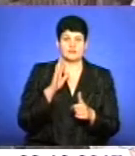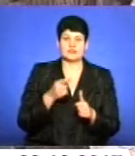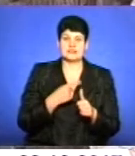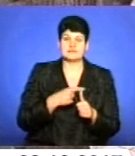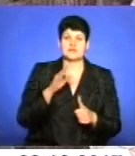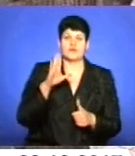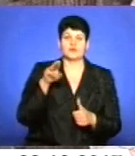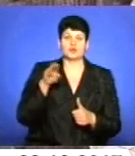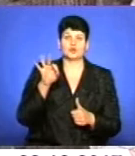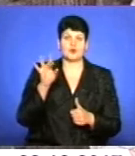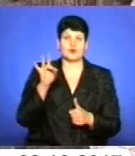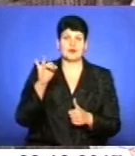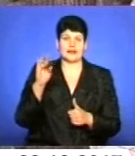слід